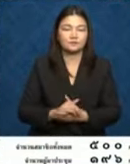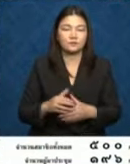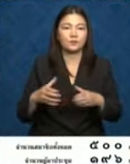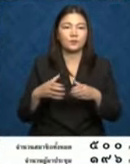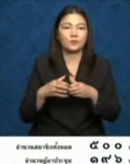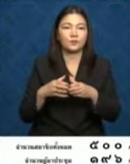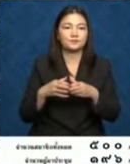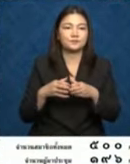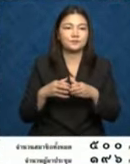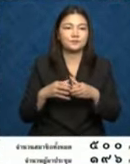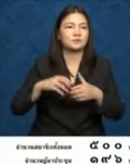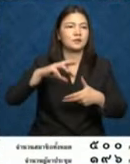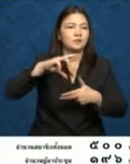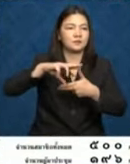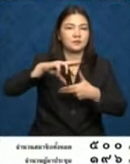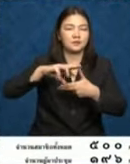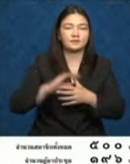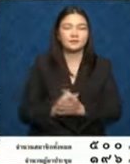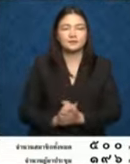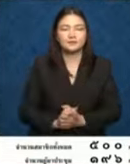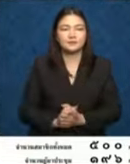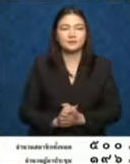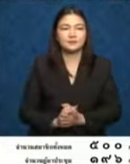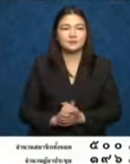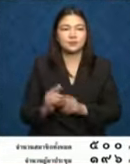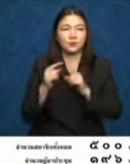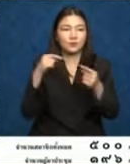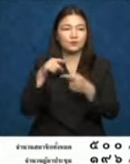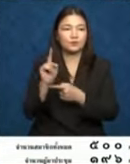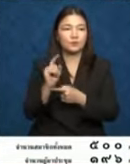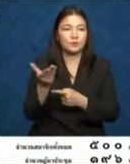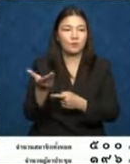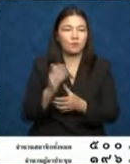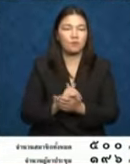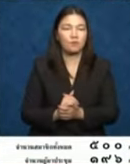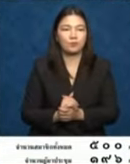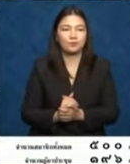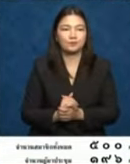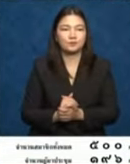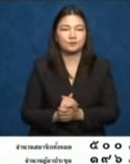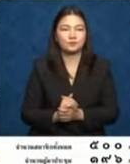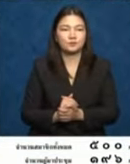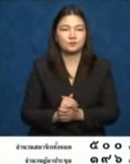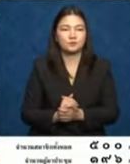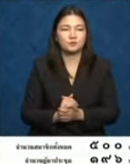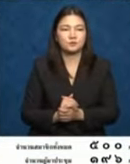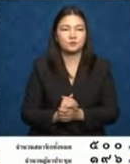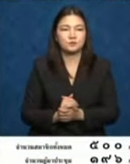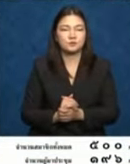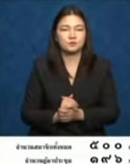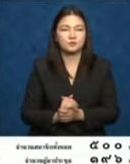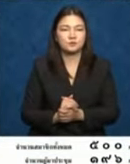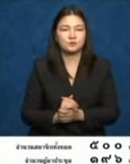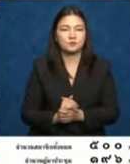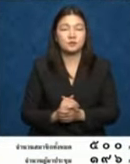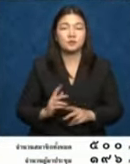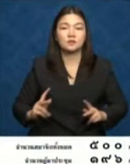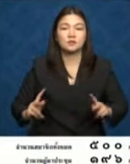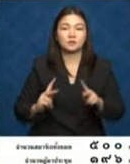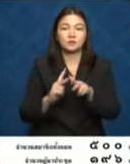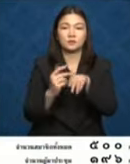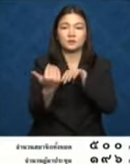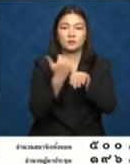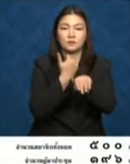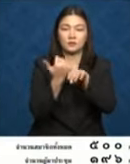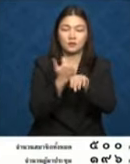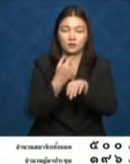ารัฐสกลนครขอหารือกับท่านประธานผ่านไปยังรัฐมนตรีว่าการกระทรวงคมนาคมเนื่องด้วยผมได้รับการร้องทุกข์